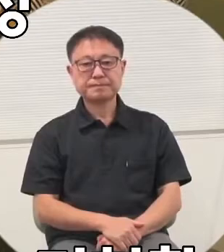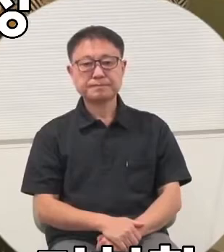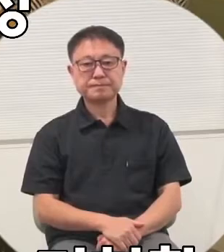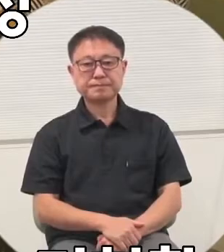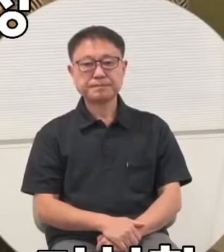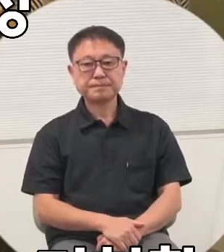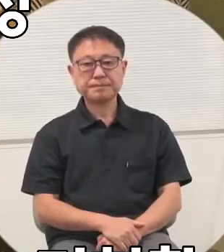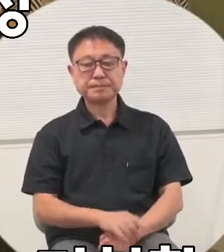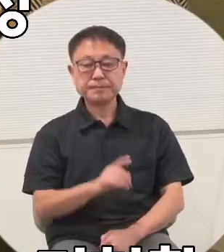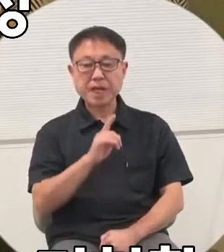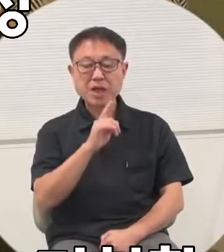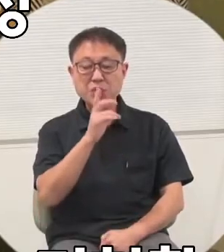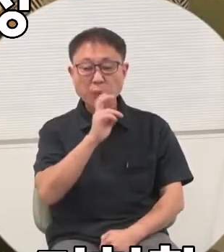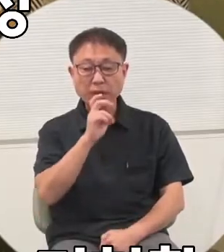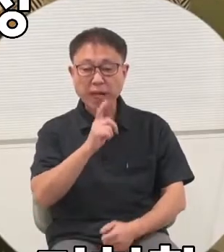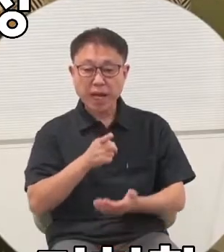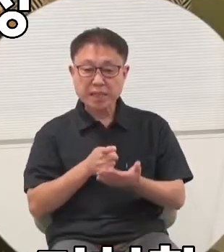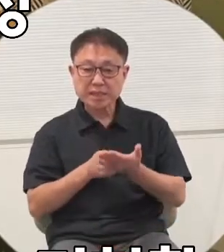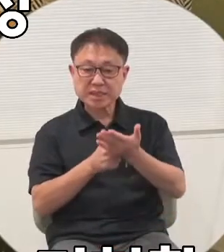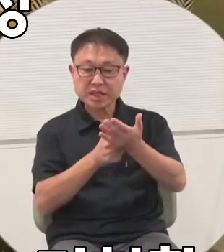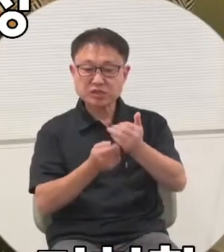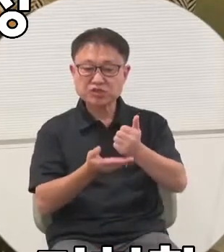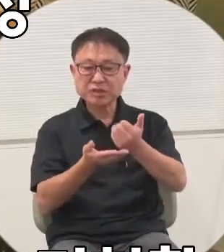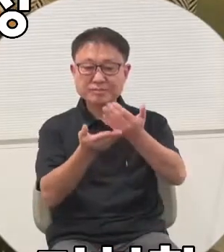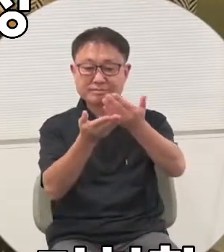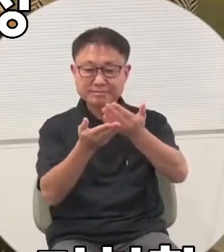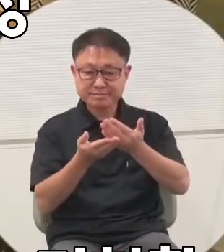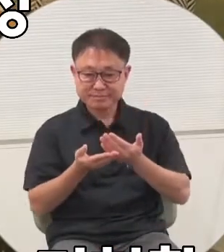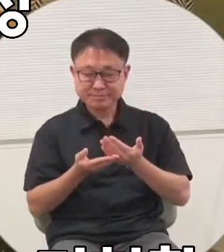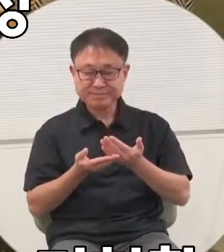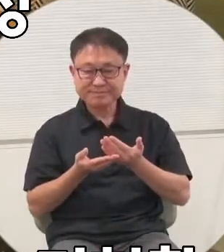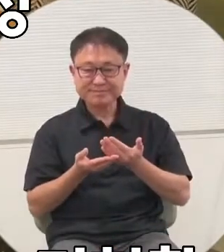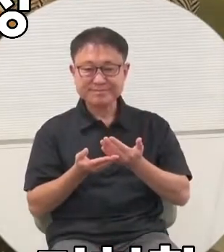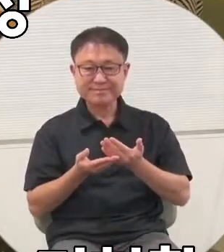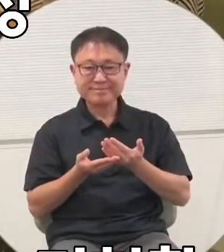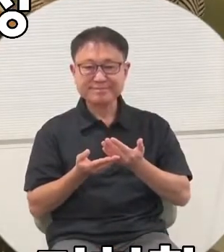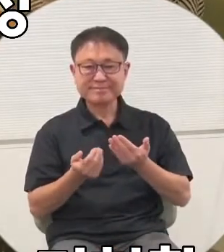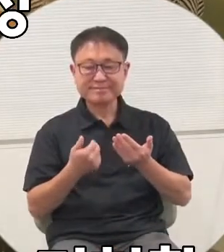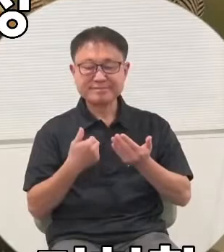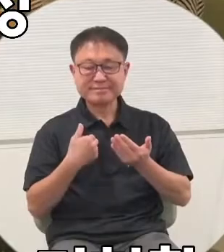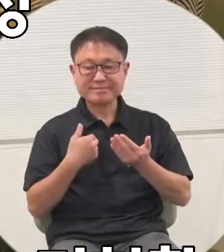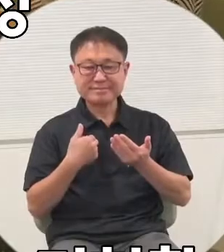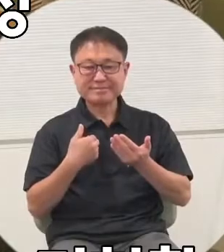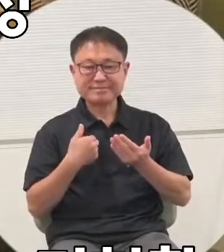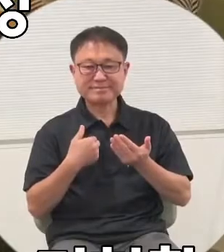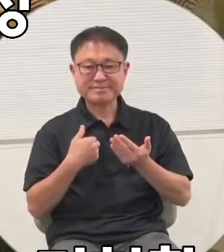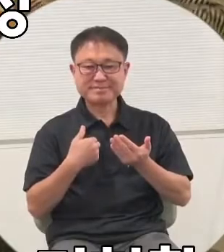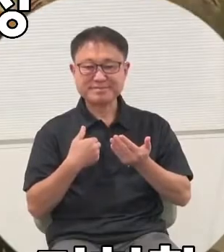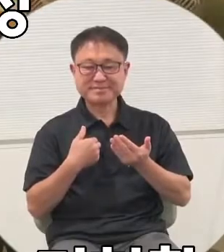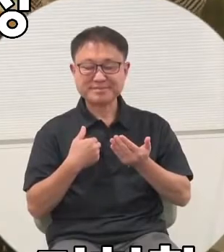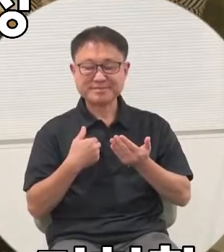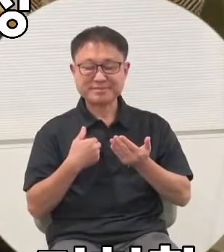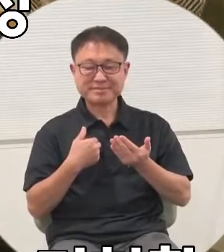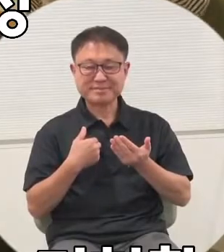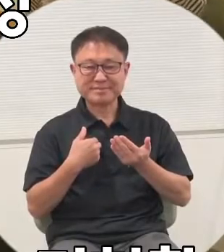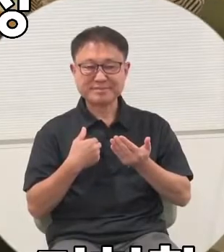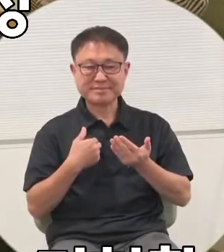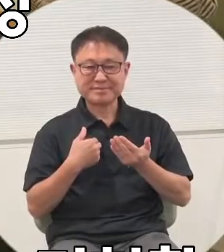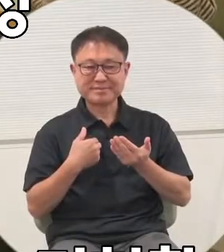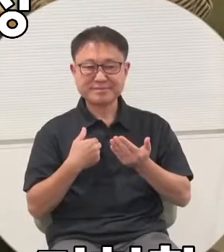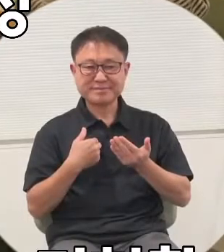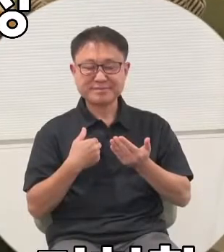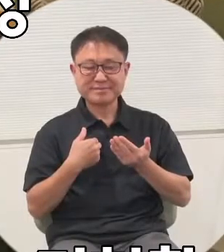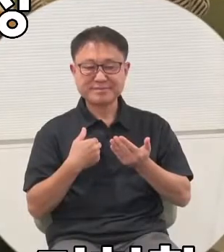그 신청곡을 또 받았었는데 틀지 못한 노래가 있습니다. 저한테는 김시영 선생님이